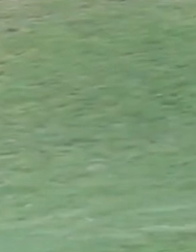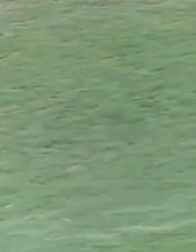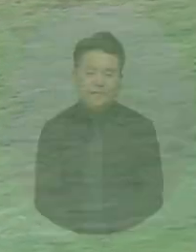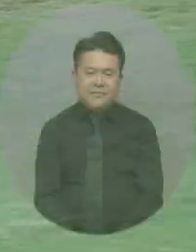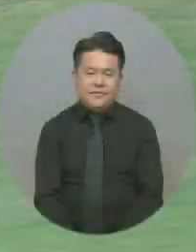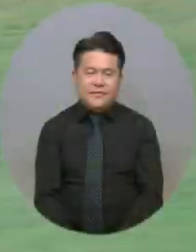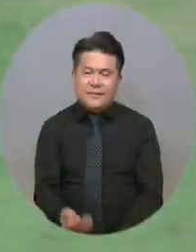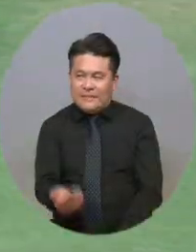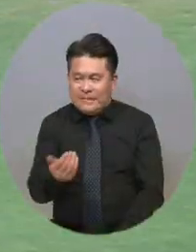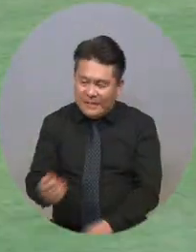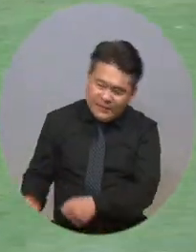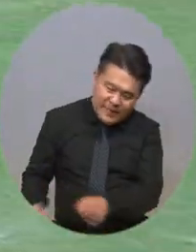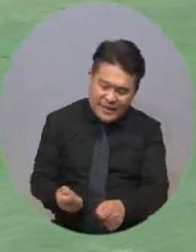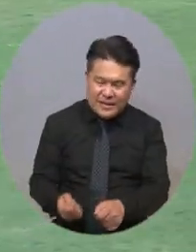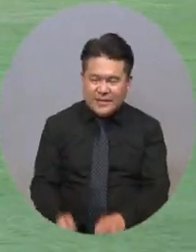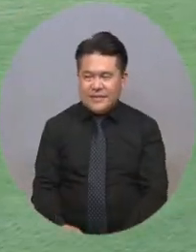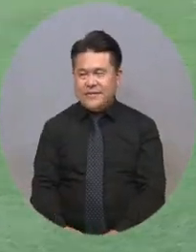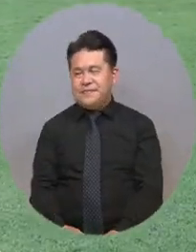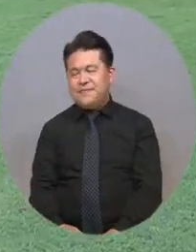당겨버렸네.